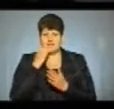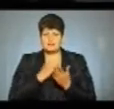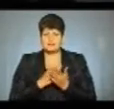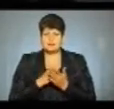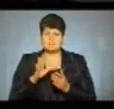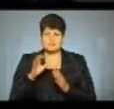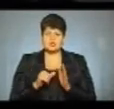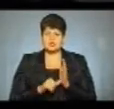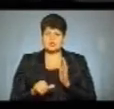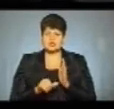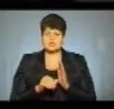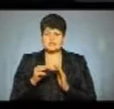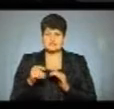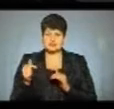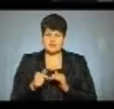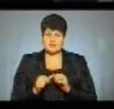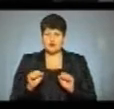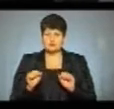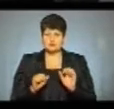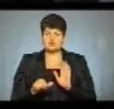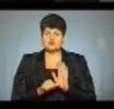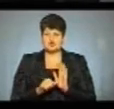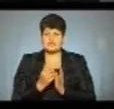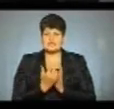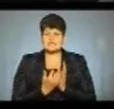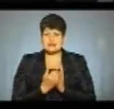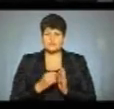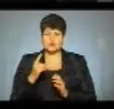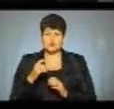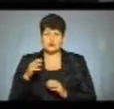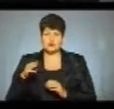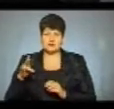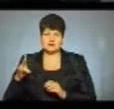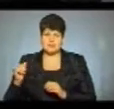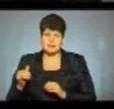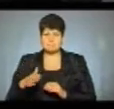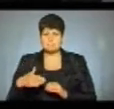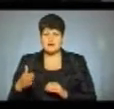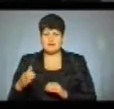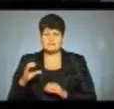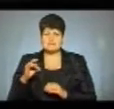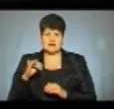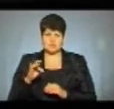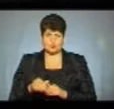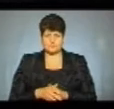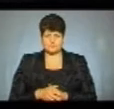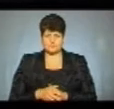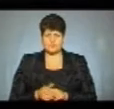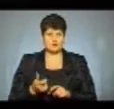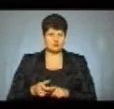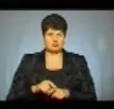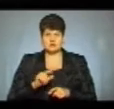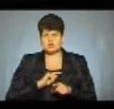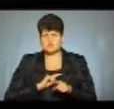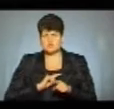566 тисяч гривень командир 6-ї резервної сотні добровольчого українського корпусу «Правий сектор» Сергій Коновал. Дуже швидко,